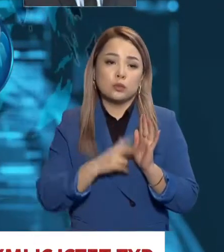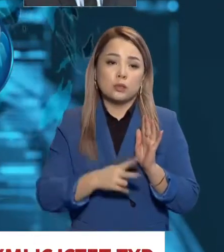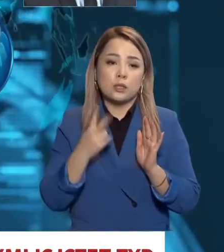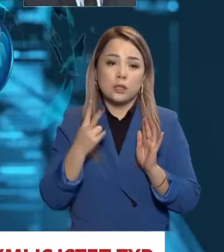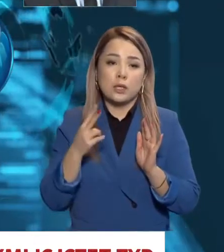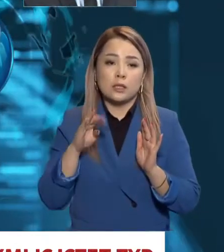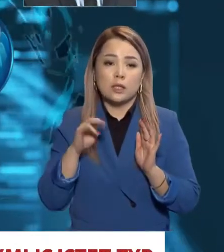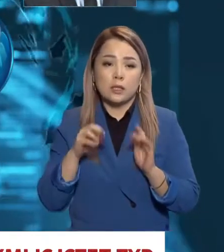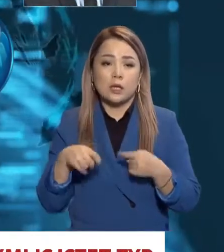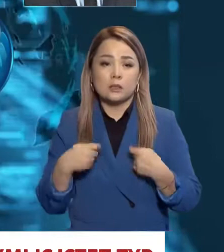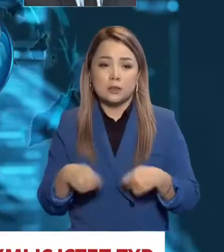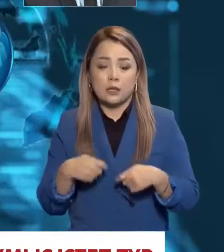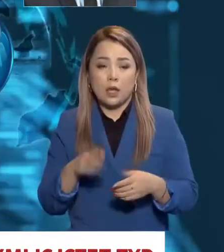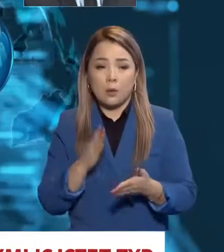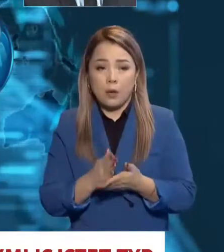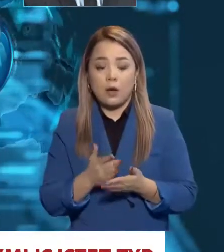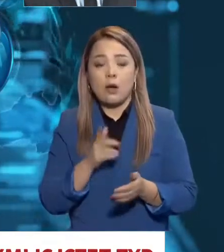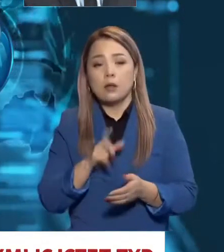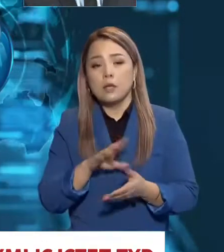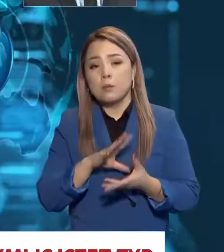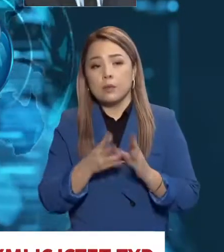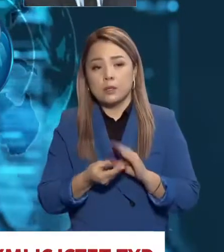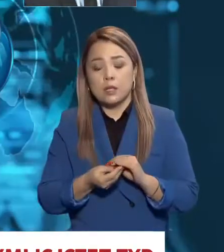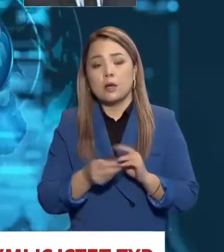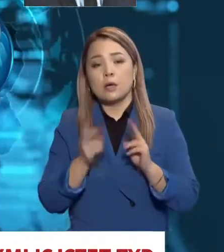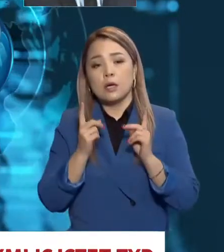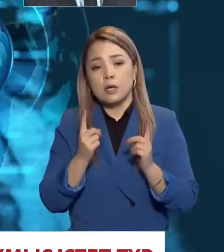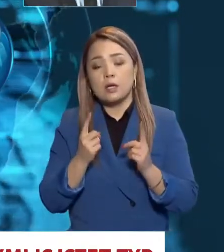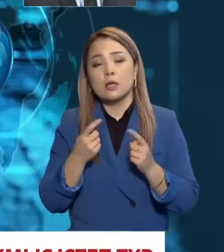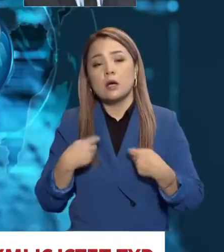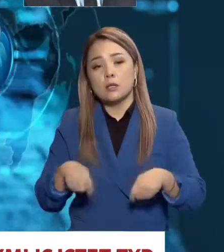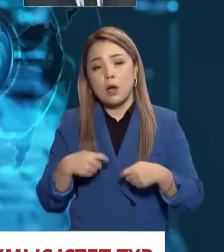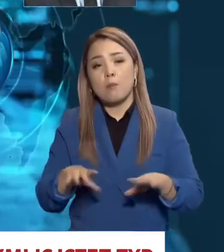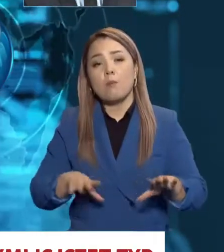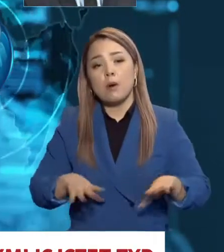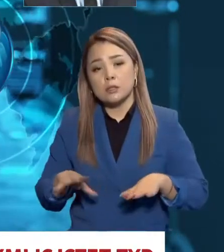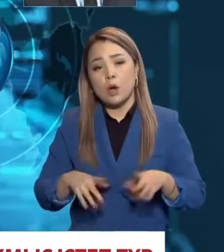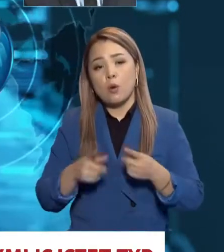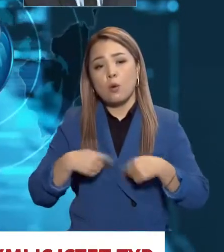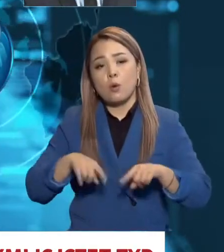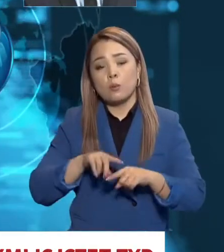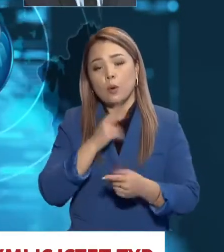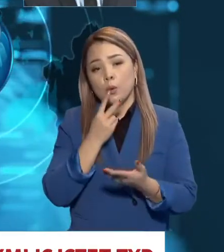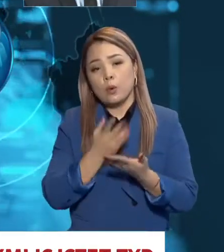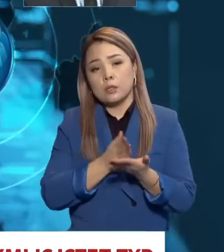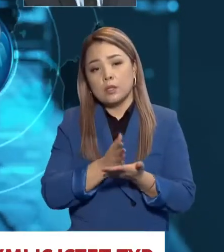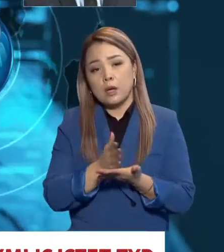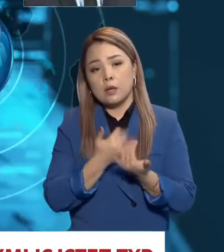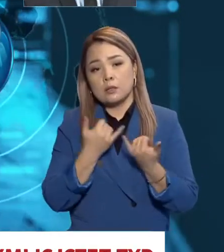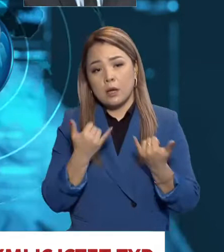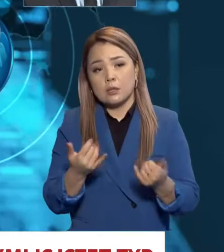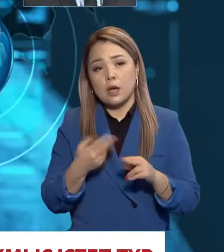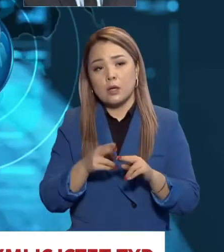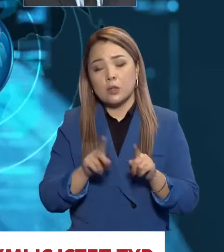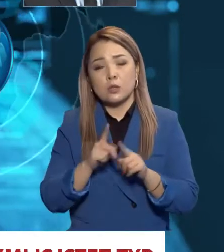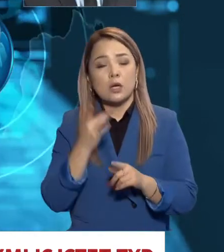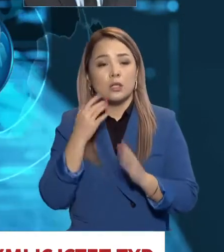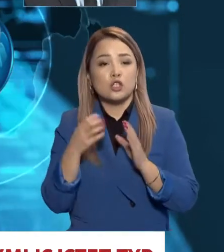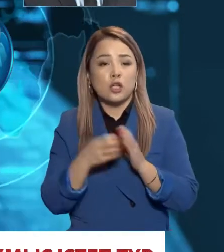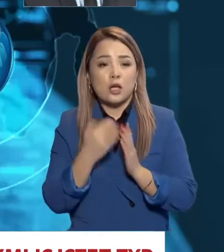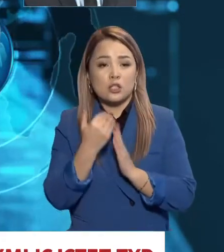теңгеден сатылып жатыр. Сондай қаладағы барлық ірі сауда орындары, базарлар, қоғамдық қызмет көрсету орындары штаттық режимде жұмыс